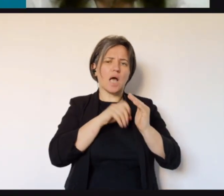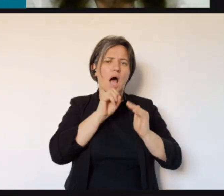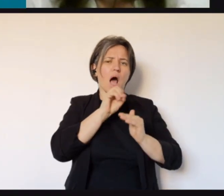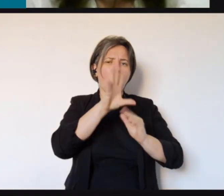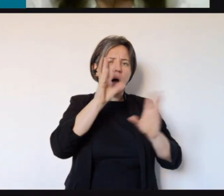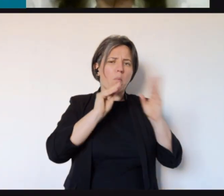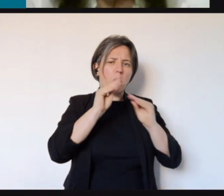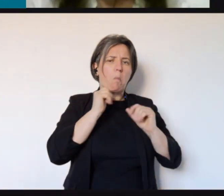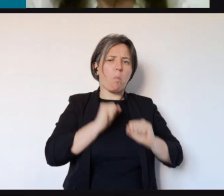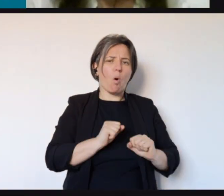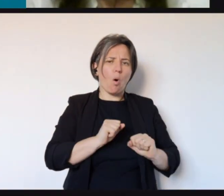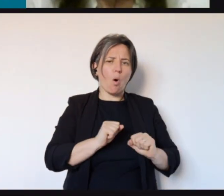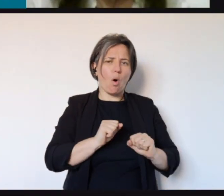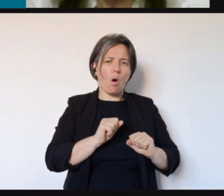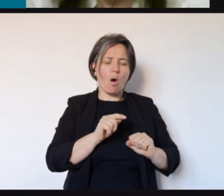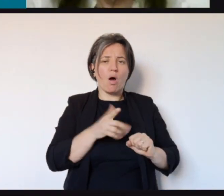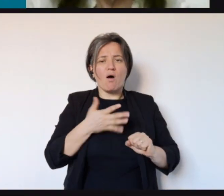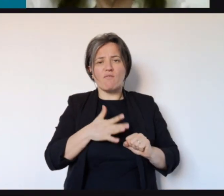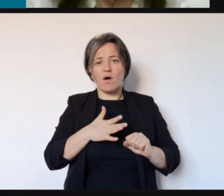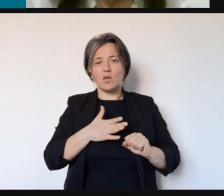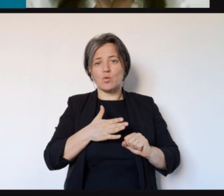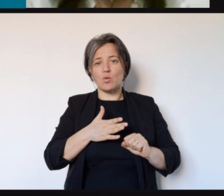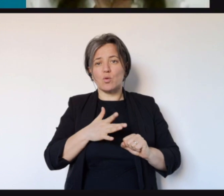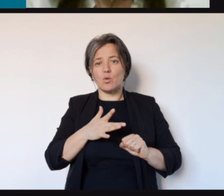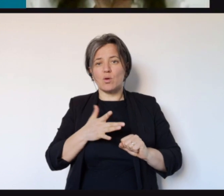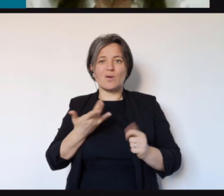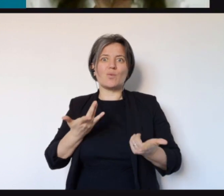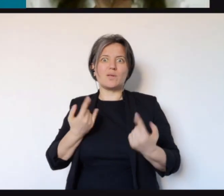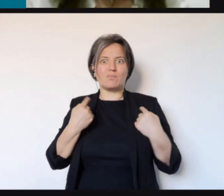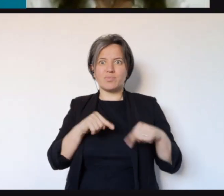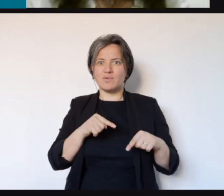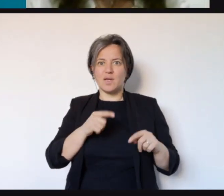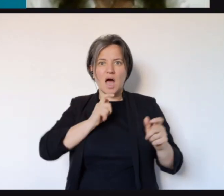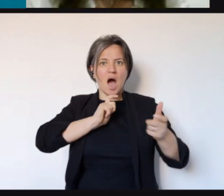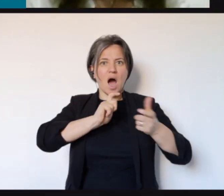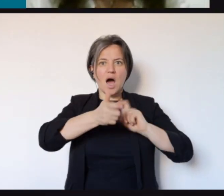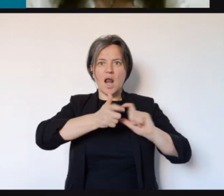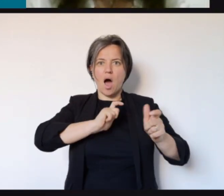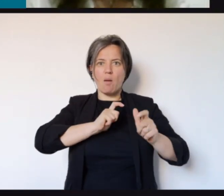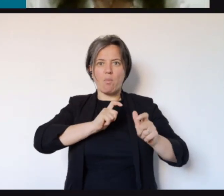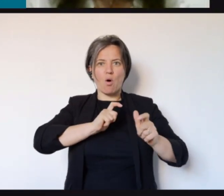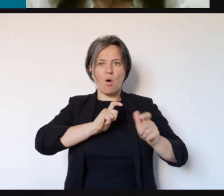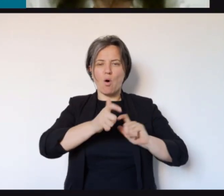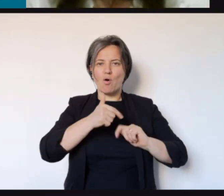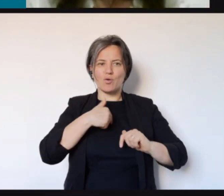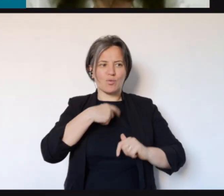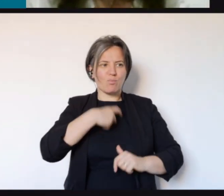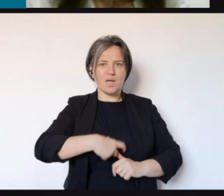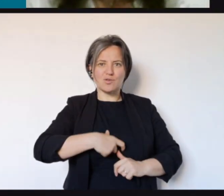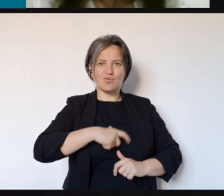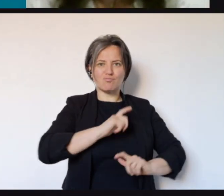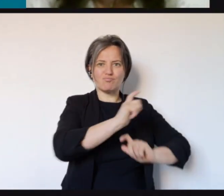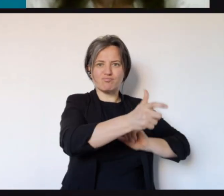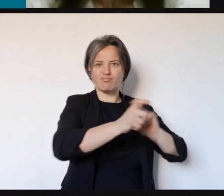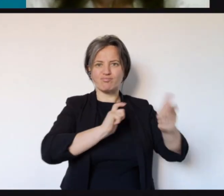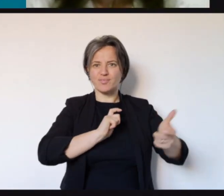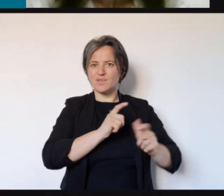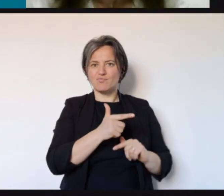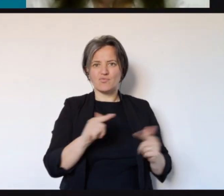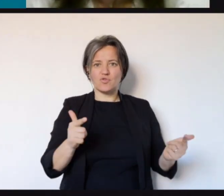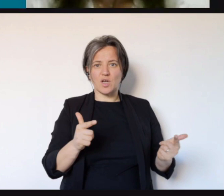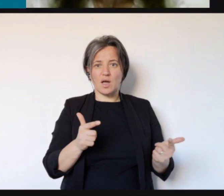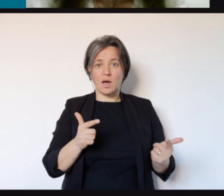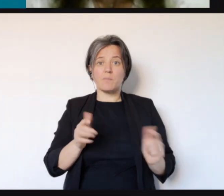casa. Questo però che significa? Uno, che non c'è rapporto personale, ma non solo non c'è rapporto